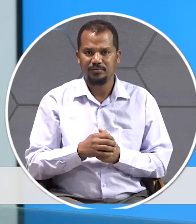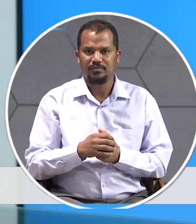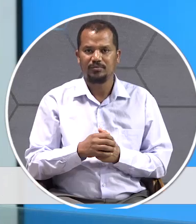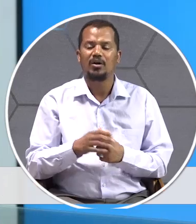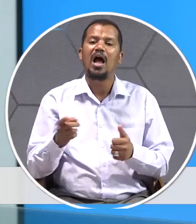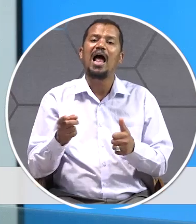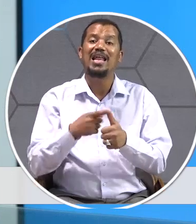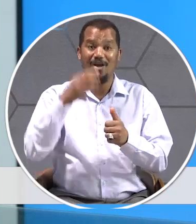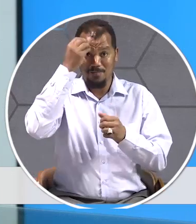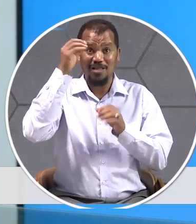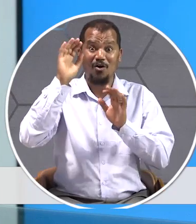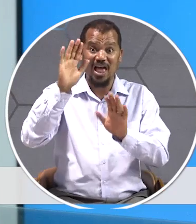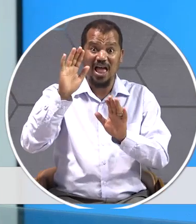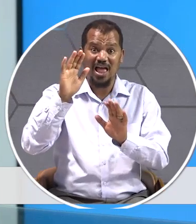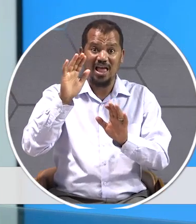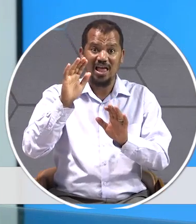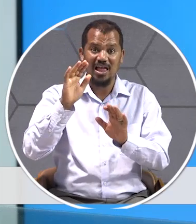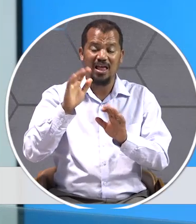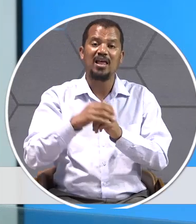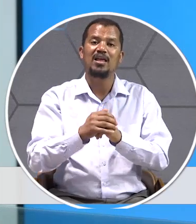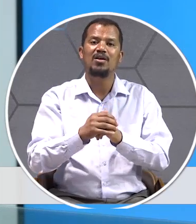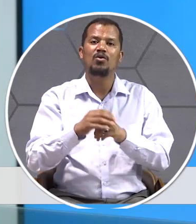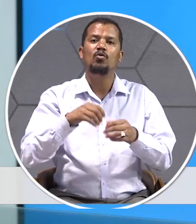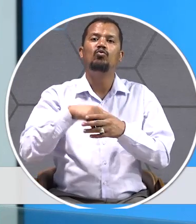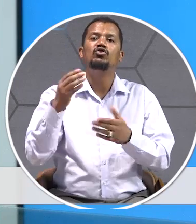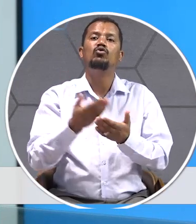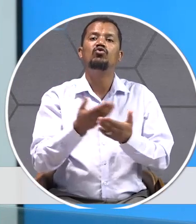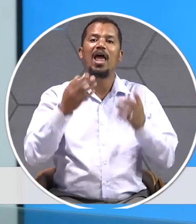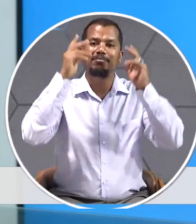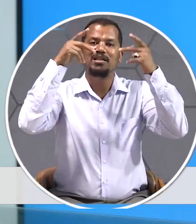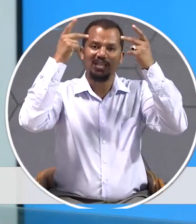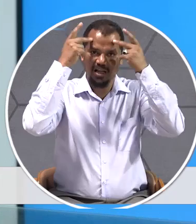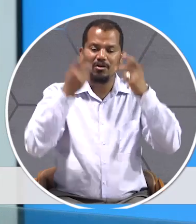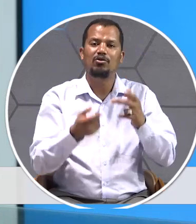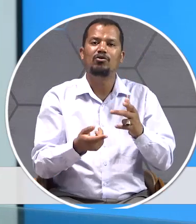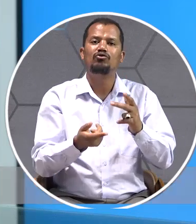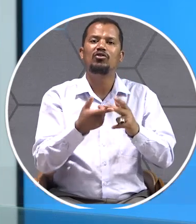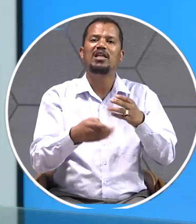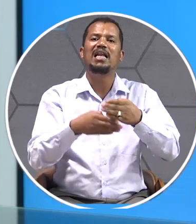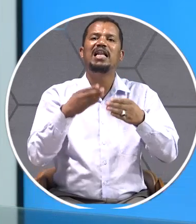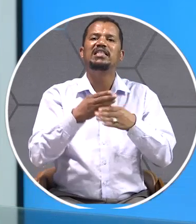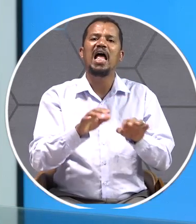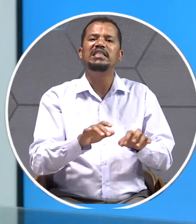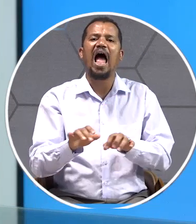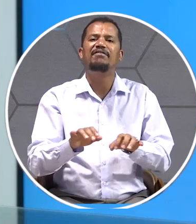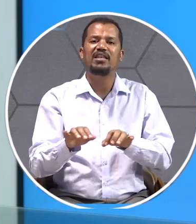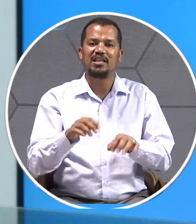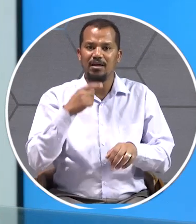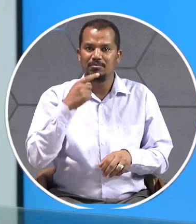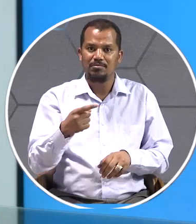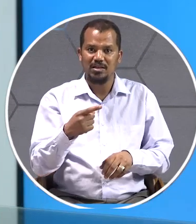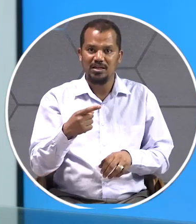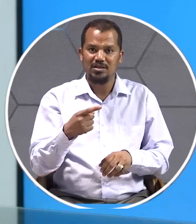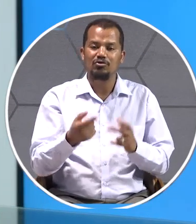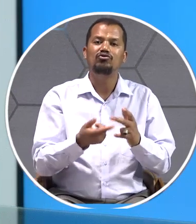አንደኛው ማስተዋቂያ ውጭ ጉዳይ ሚኒስቴር ሶስተኛ ደረጃ ጸሐፊ የሚል ታይትል ያ